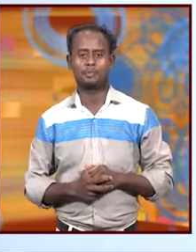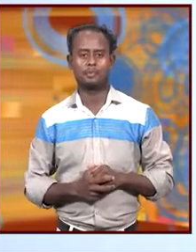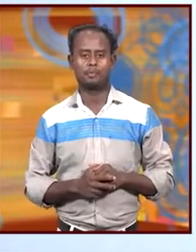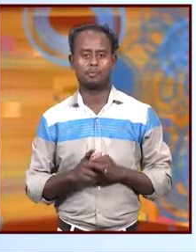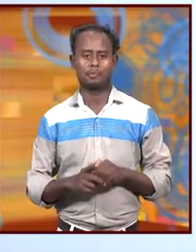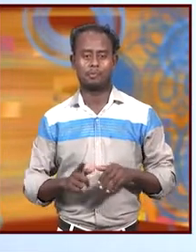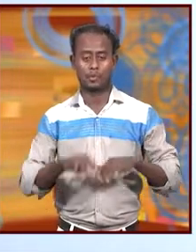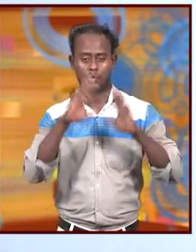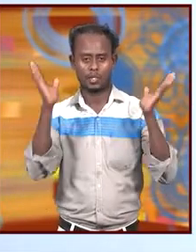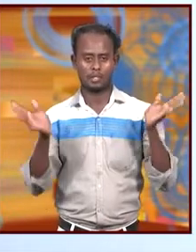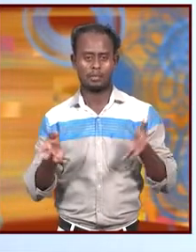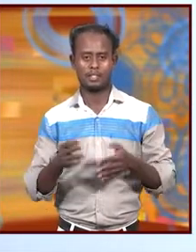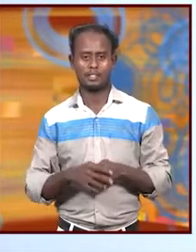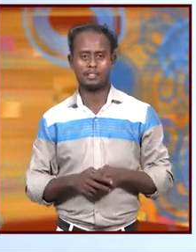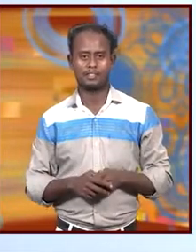இந்த உலகமானது